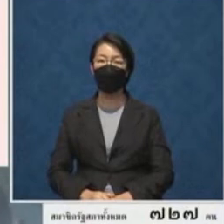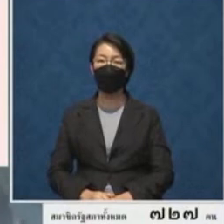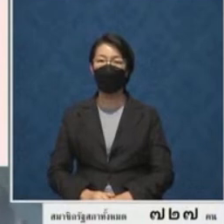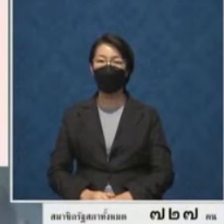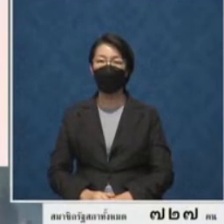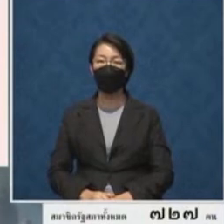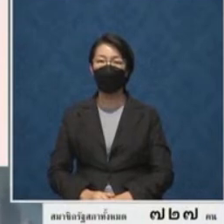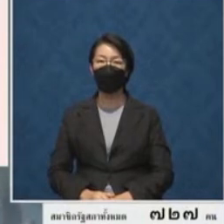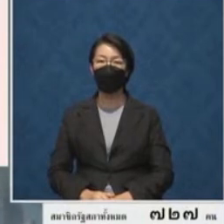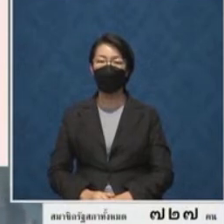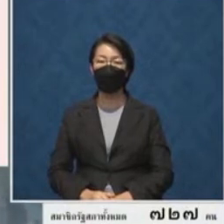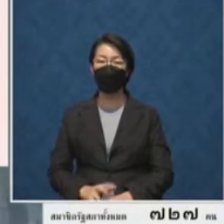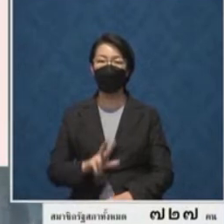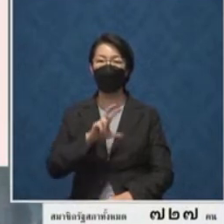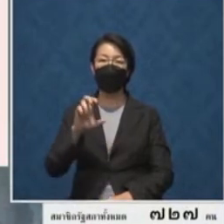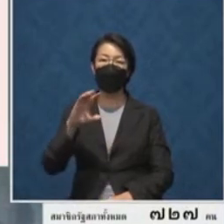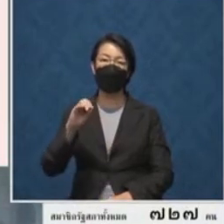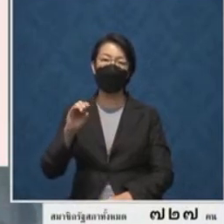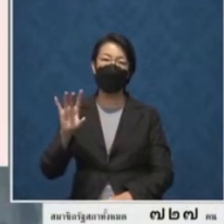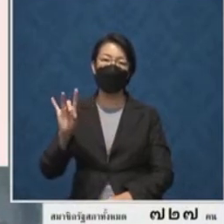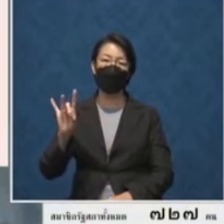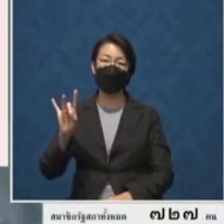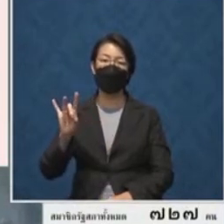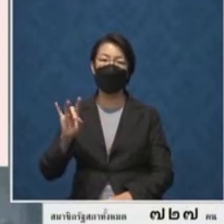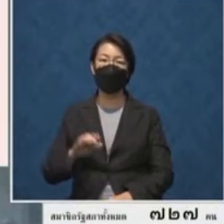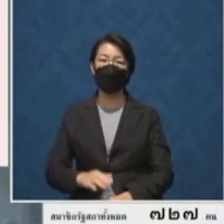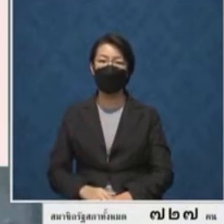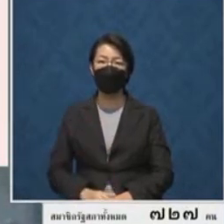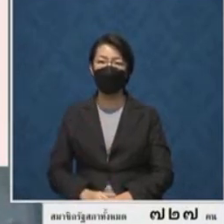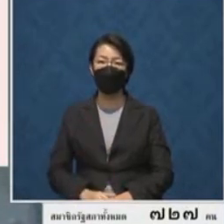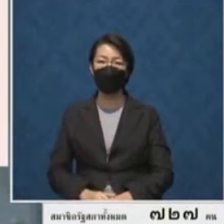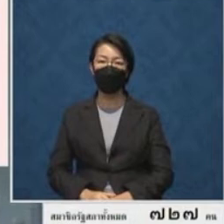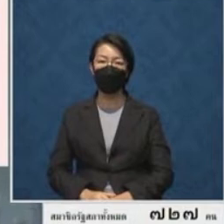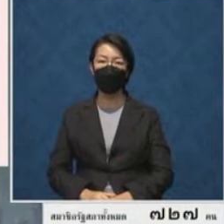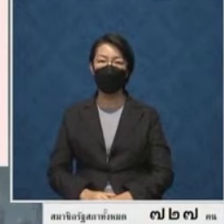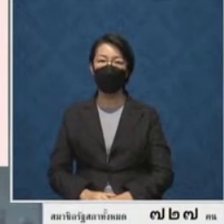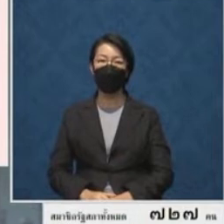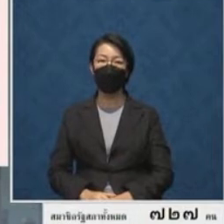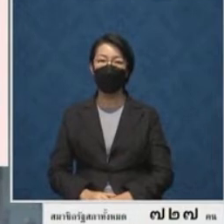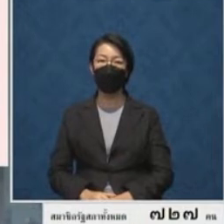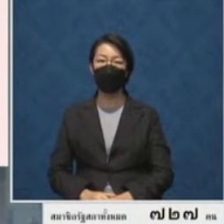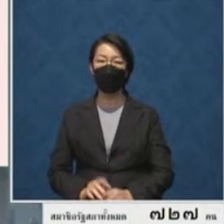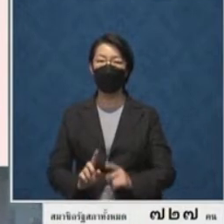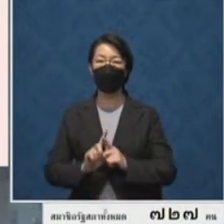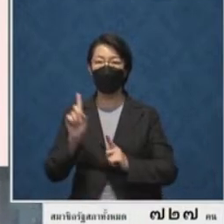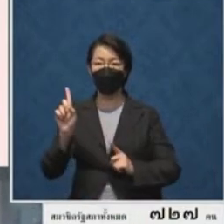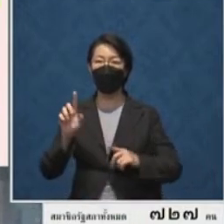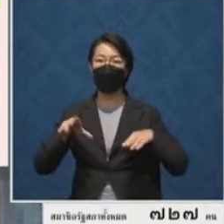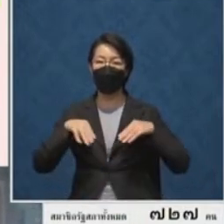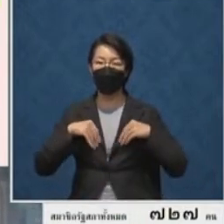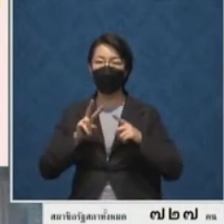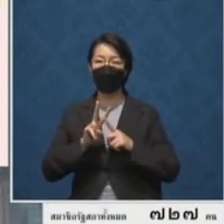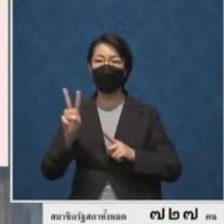308นายปริญญาช่วยเกตคีรีรัตน ์1รับหลักการ2รับหลักการ3